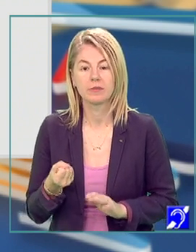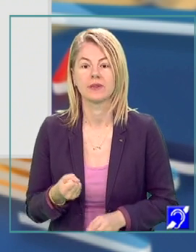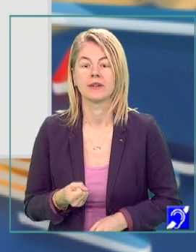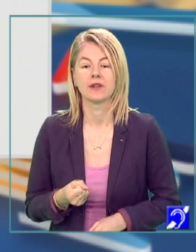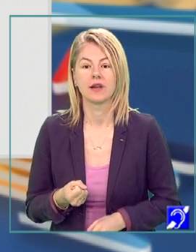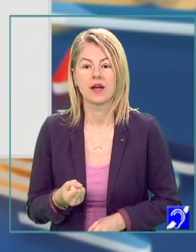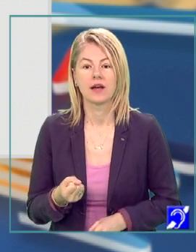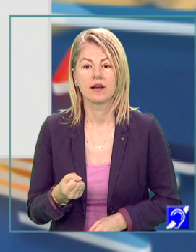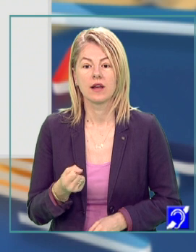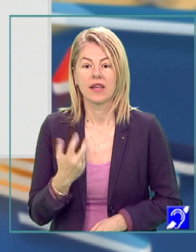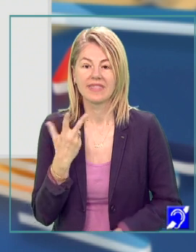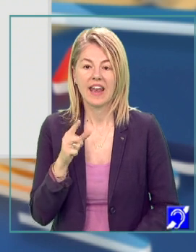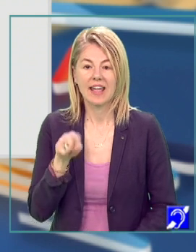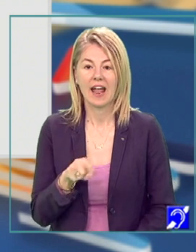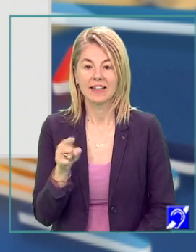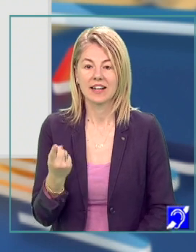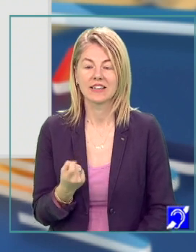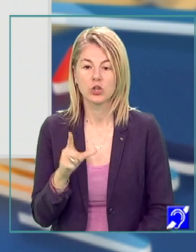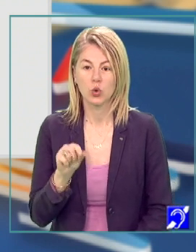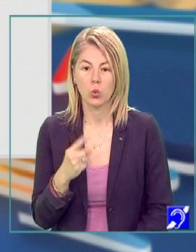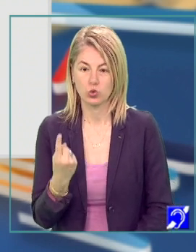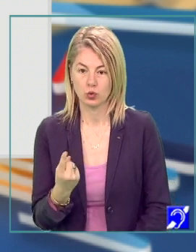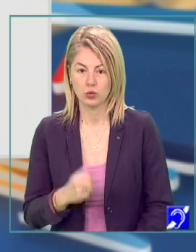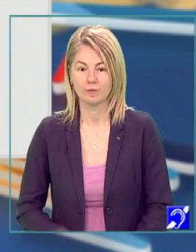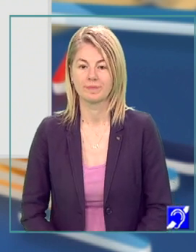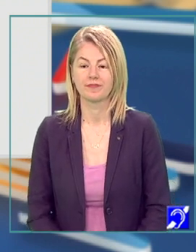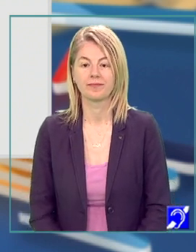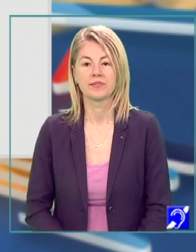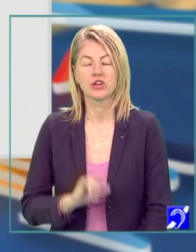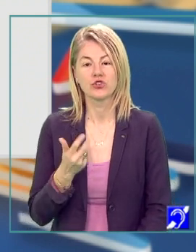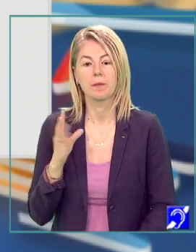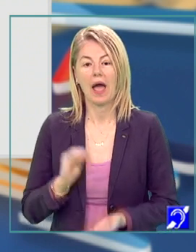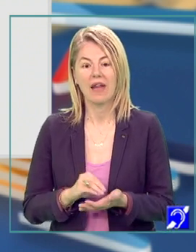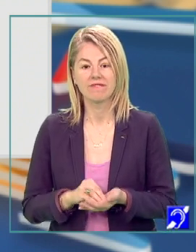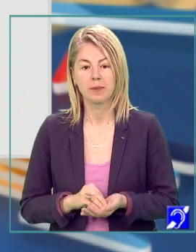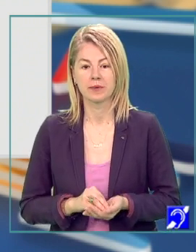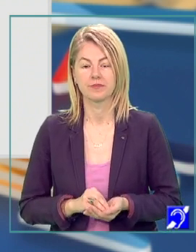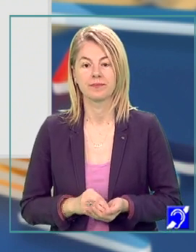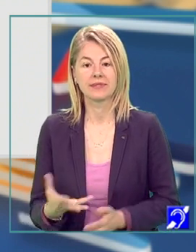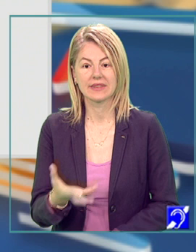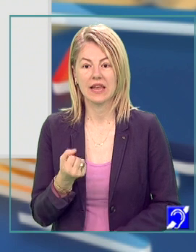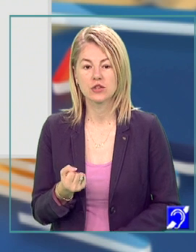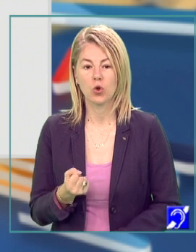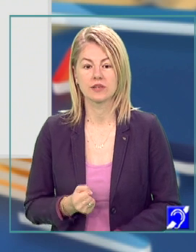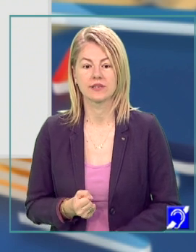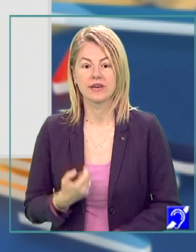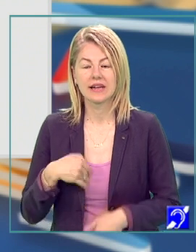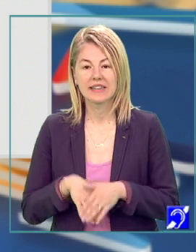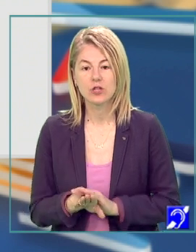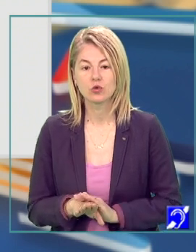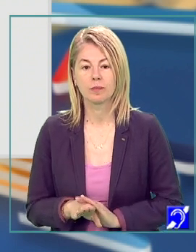subradical, obținem 3 radical din 21. Și mai avem de scos factor de